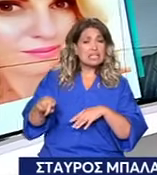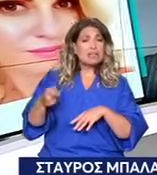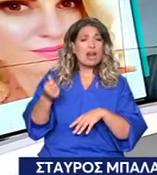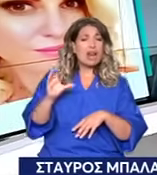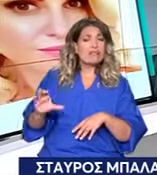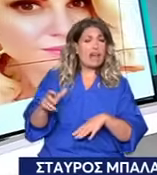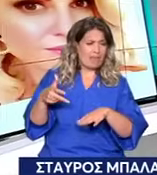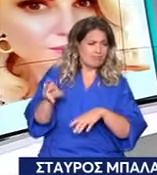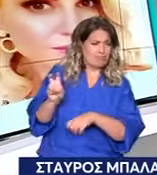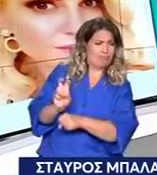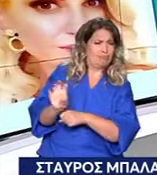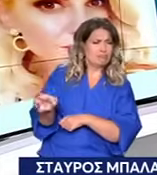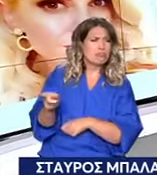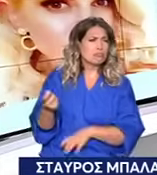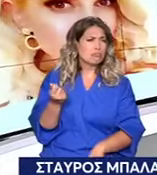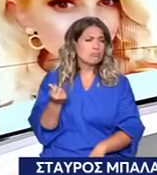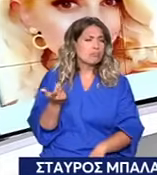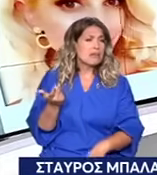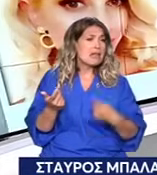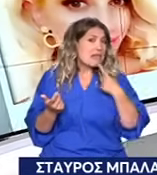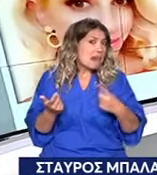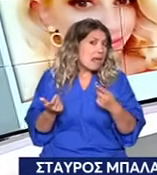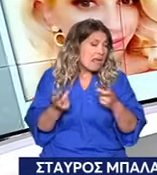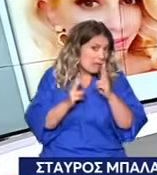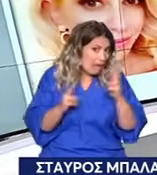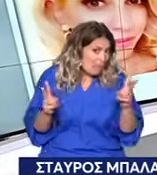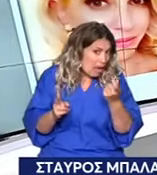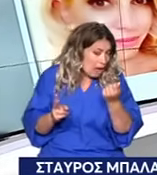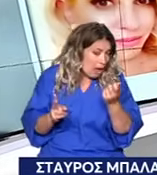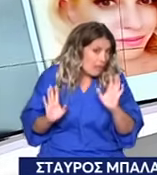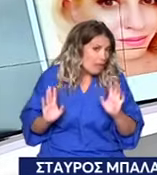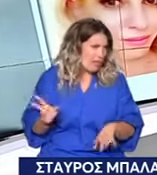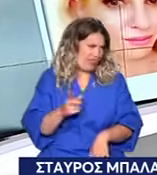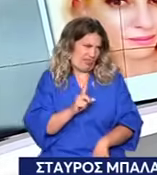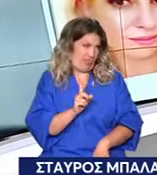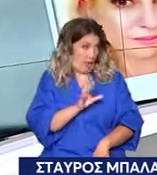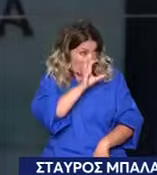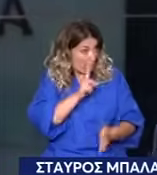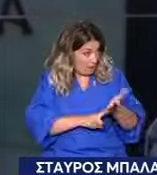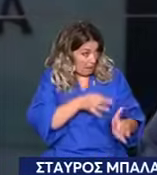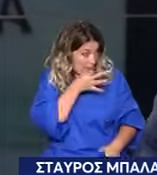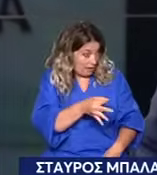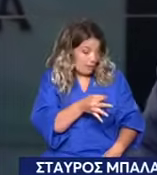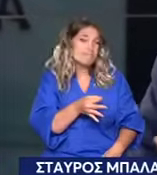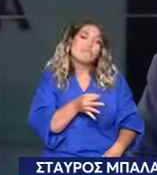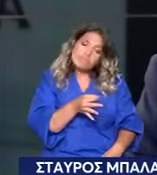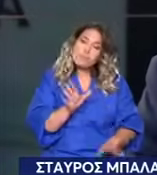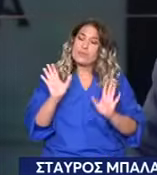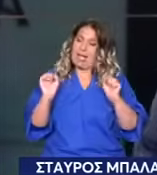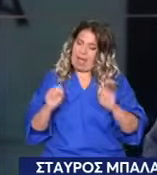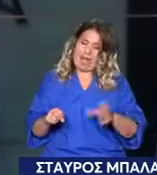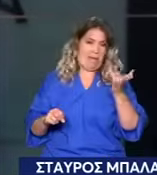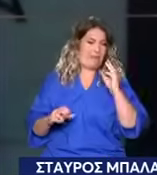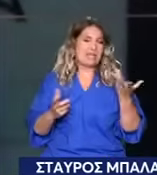έλεγε. Α, είναι δεν αναφέρει πόσα όμως. Ναι, δεν είναι και υποχρέωσή της να αναφέρει. Τώρα δεν μας πει πόσα χρήματα έχει στο σπίτι της. Γιατί υπόθηκε δημοσιογραφικά και από πάρα